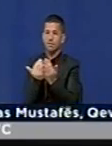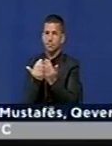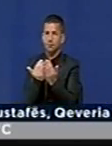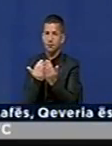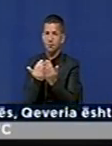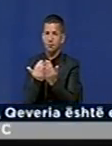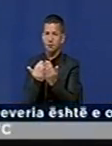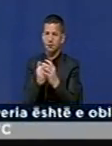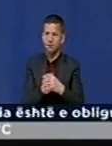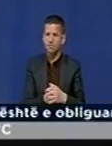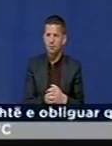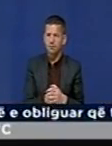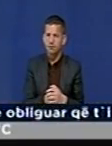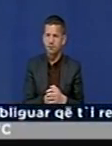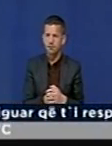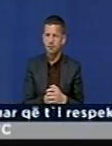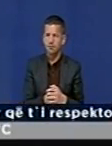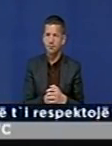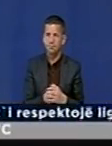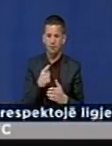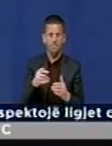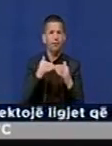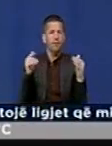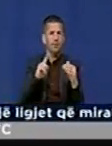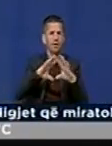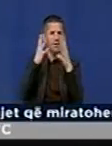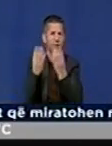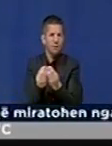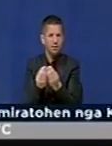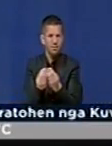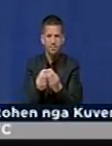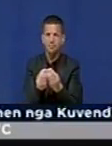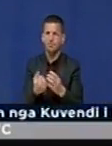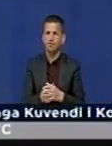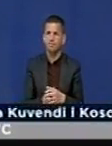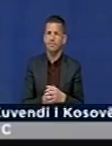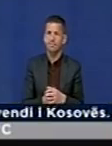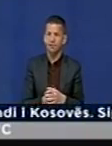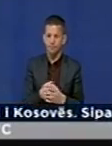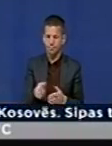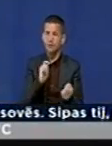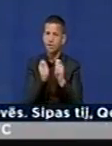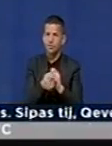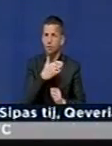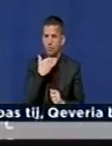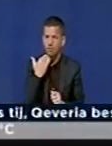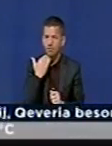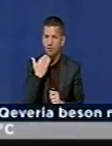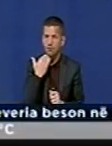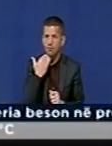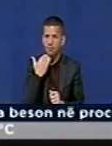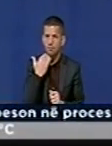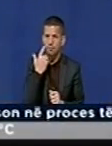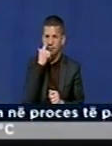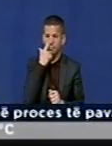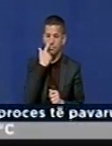dhoma. Nuk është në një nivel, po është në gjitha nivellet. është diçka që ka ndryshu shumë. Kush o marrë